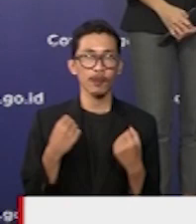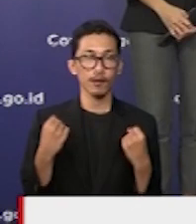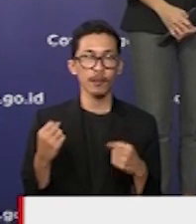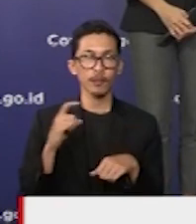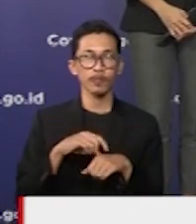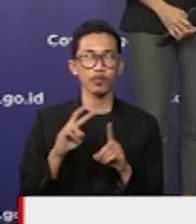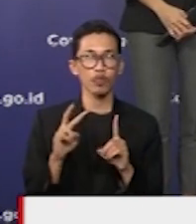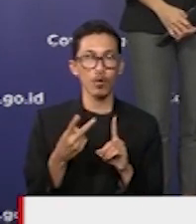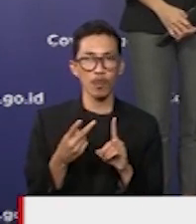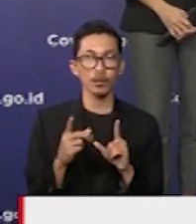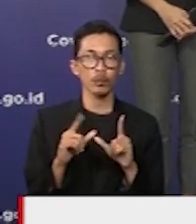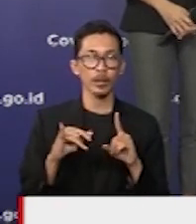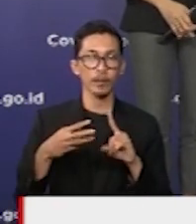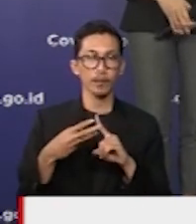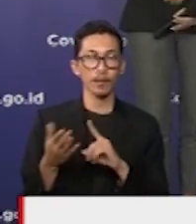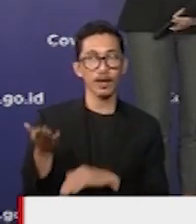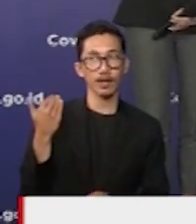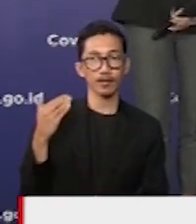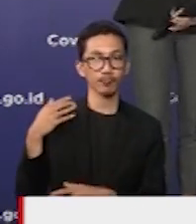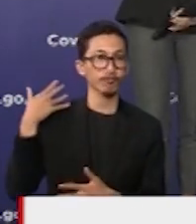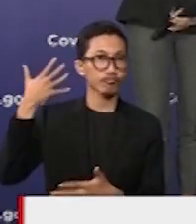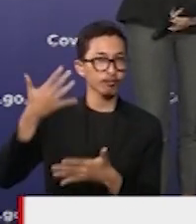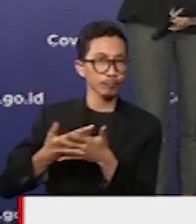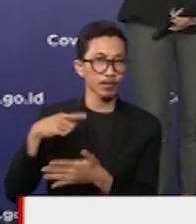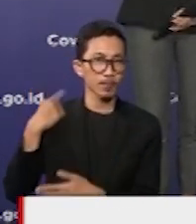pukul 12.00 WIB kemarin sampai dengan hari ini.